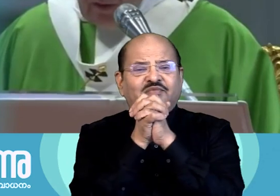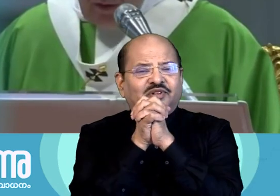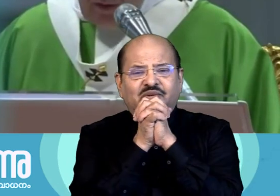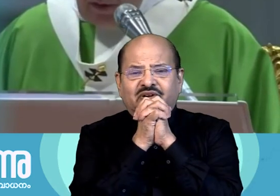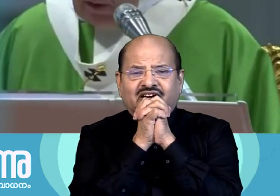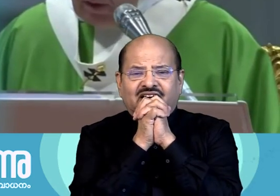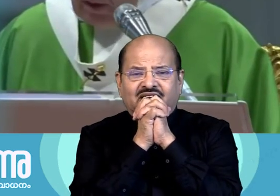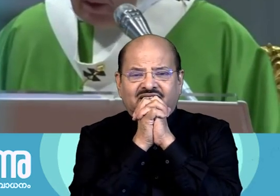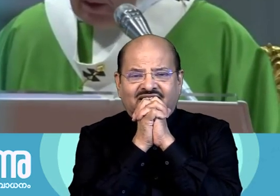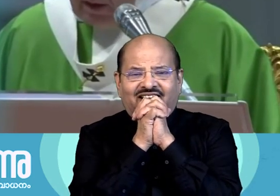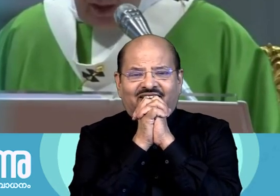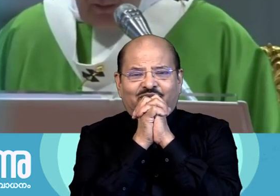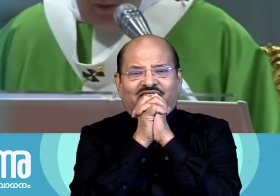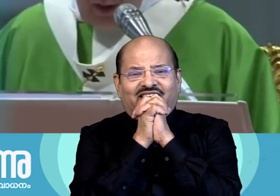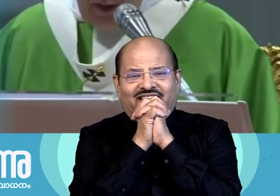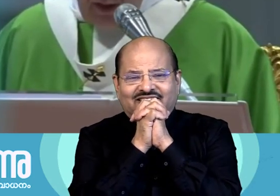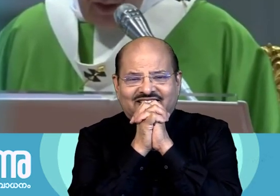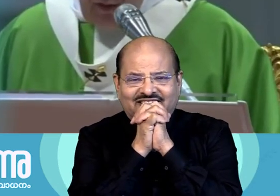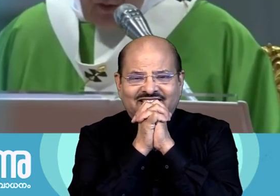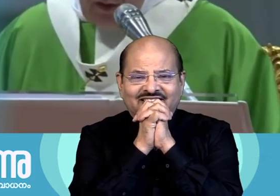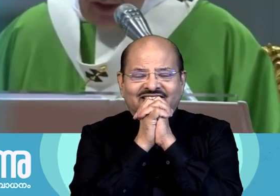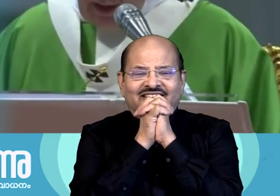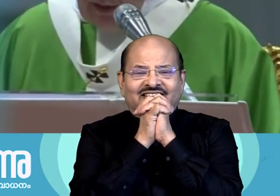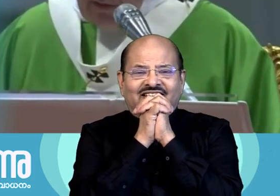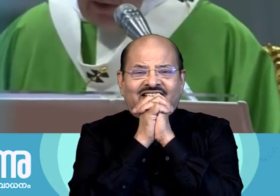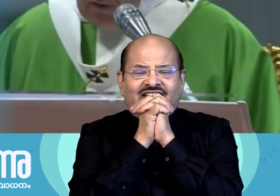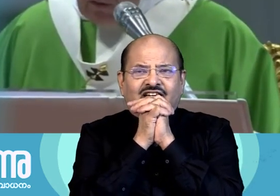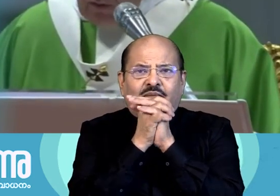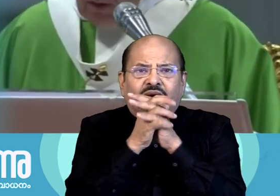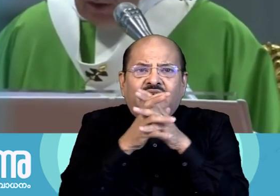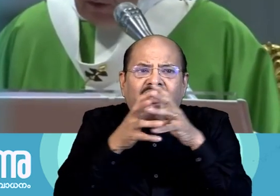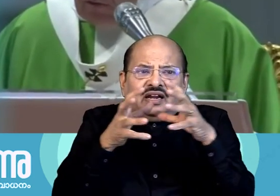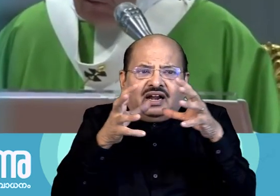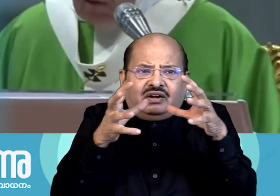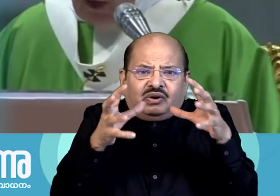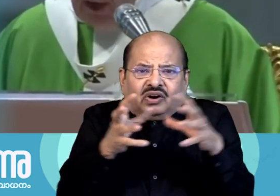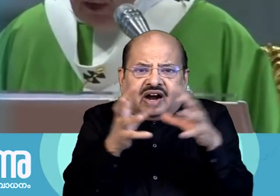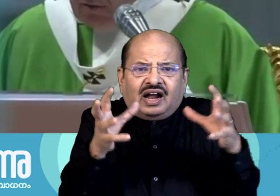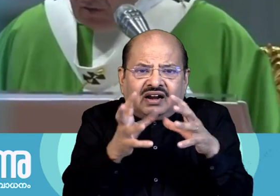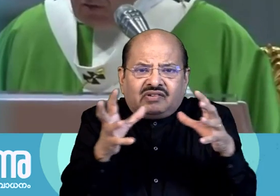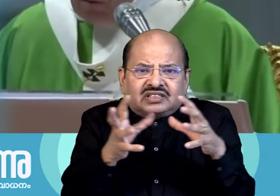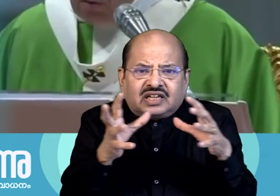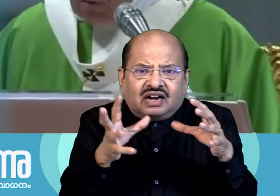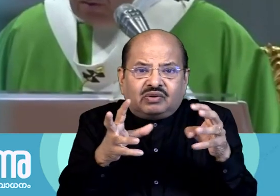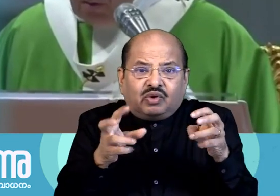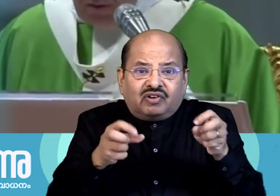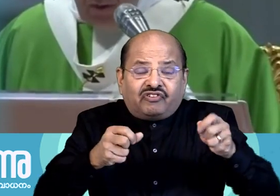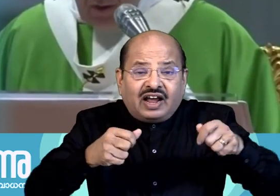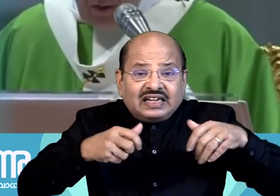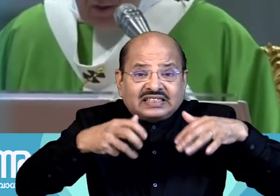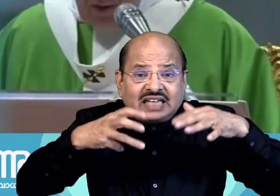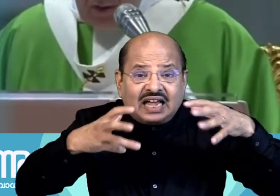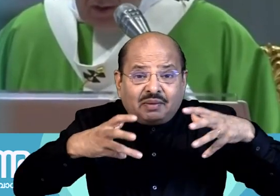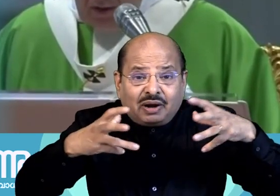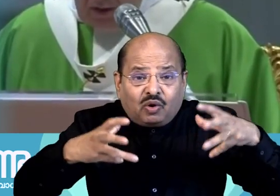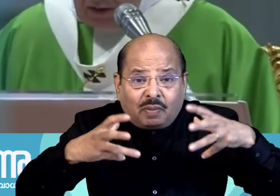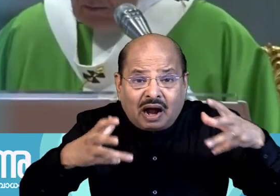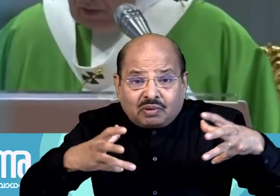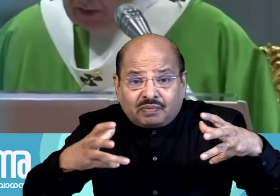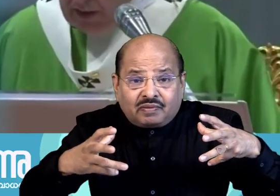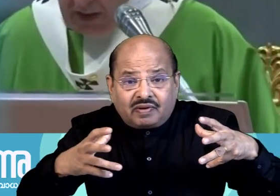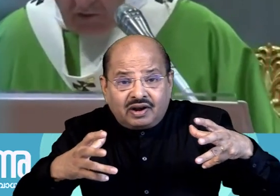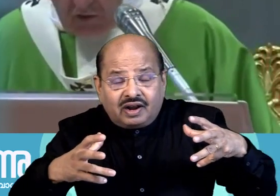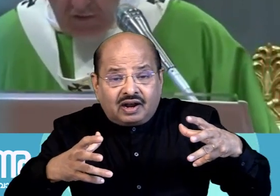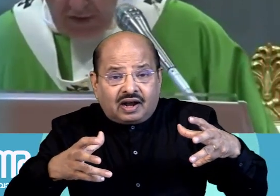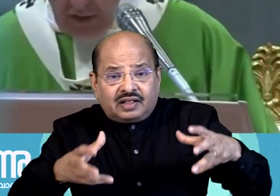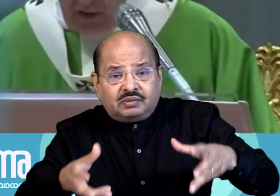വളരെ ബുദ്ധിമുട്ടാണ്. പ്രത്യേകിച്ച് നമ്മളിൽ എന്തോ കാരണവച്ചാൽ ഒരു ഫരിസേയ